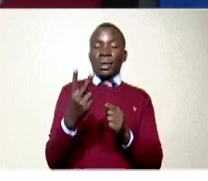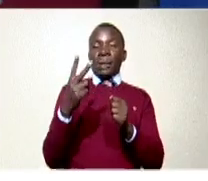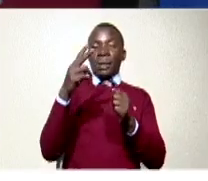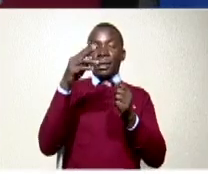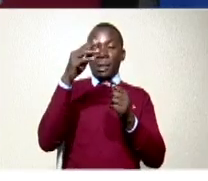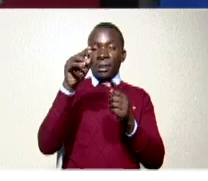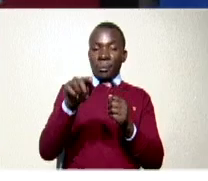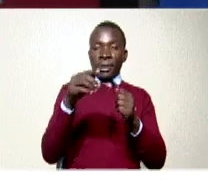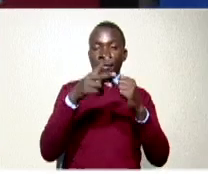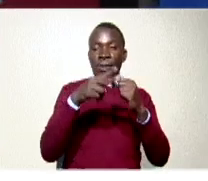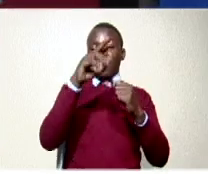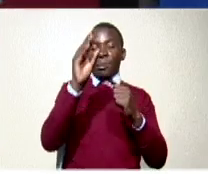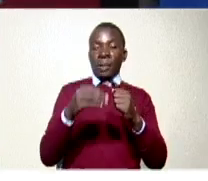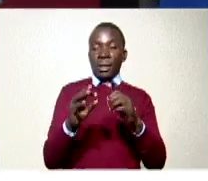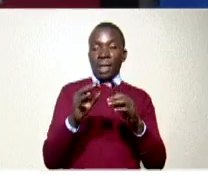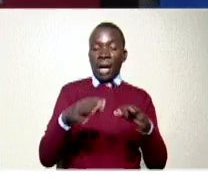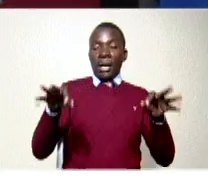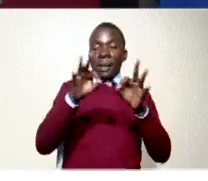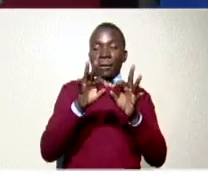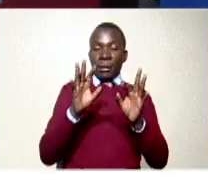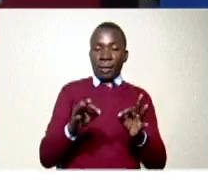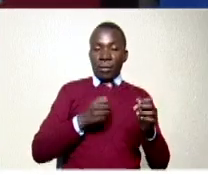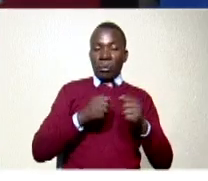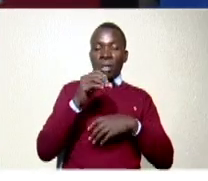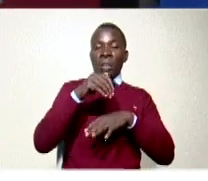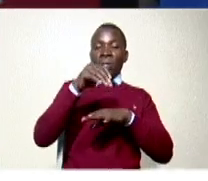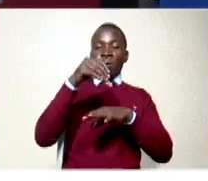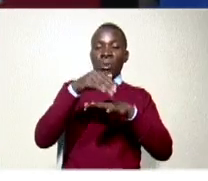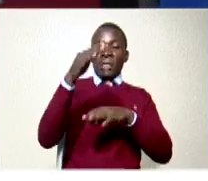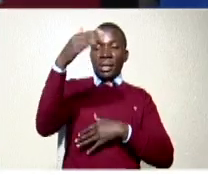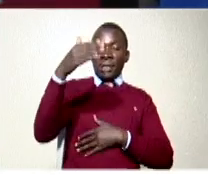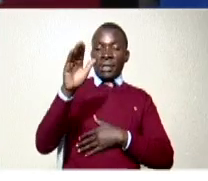12.7%. Agaciro k'ibyo u Rwanda rero rwohereje mu mahanga ni